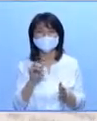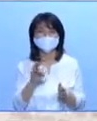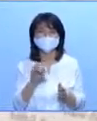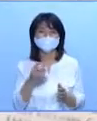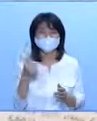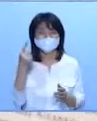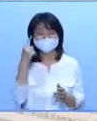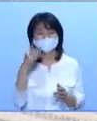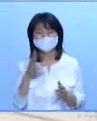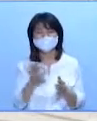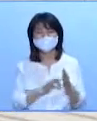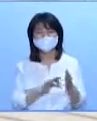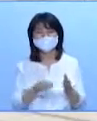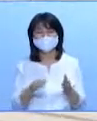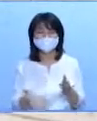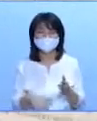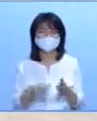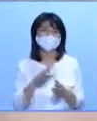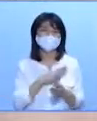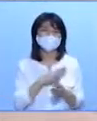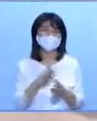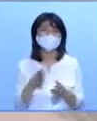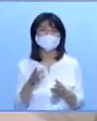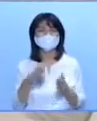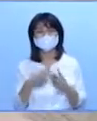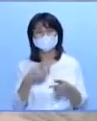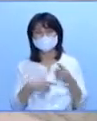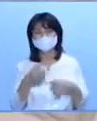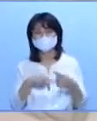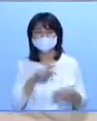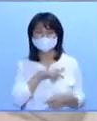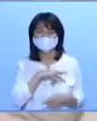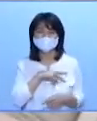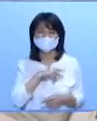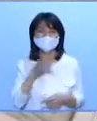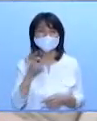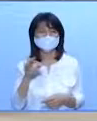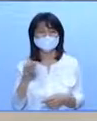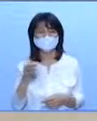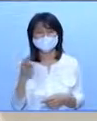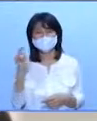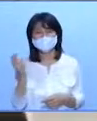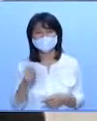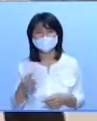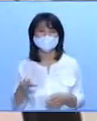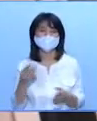затем в ногу. Дослуживал в резервном авиационном полку. Домой вернулся с орденом Отечественной войны и медалями. Особо